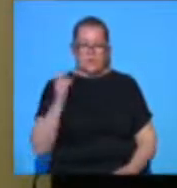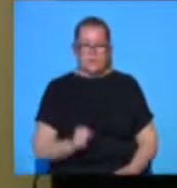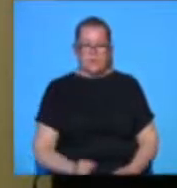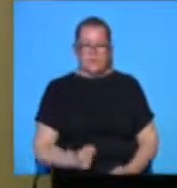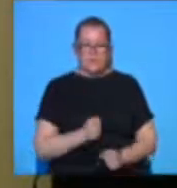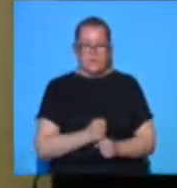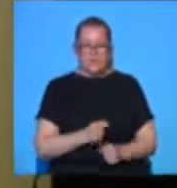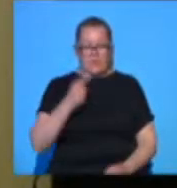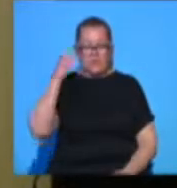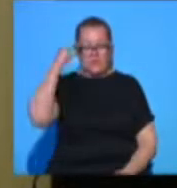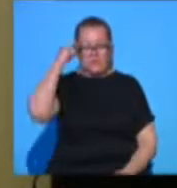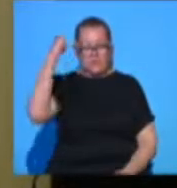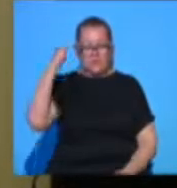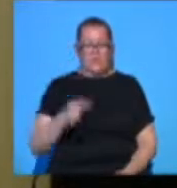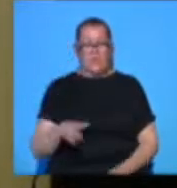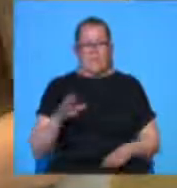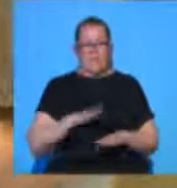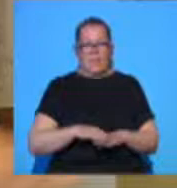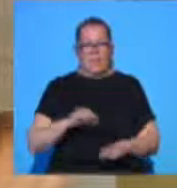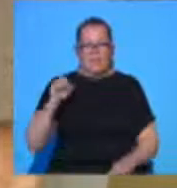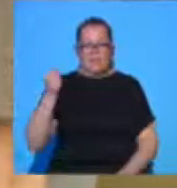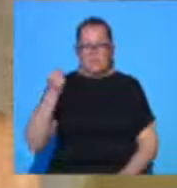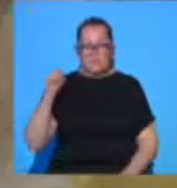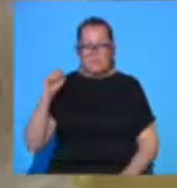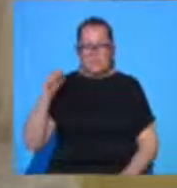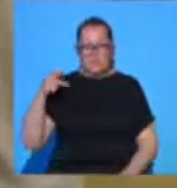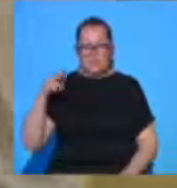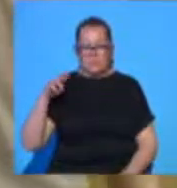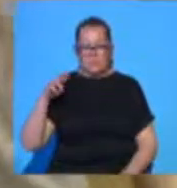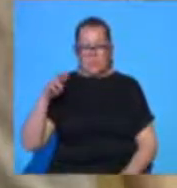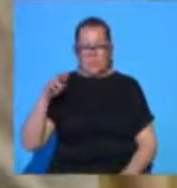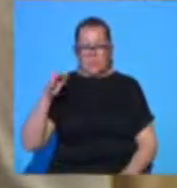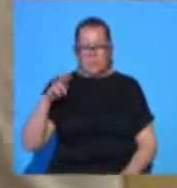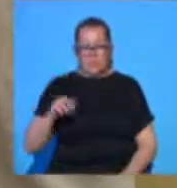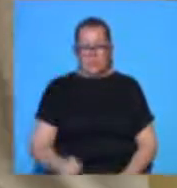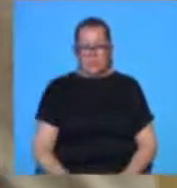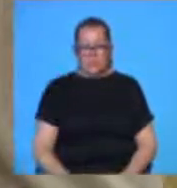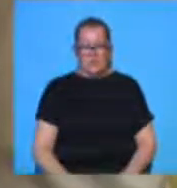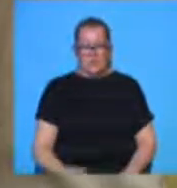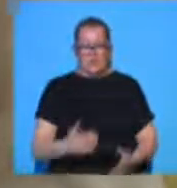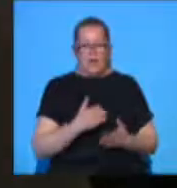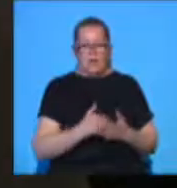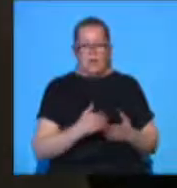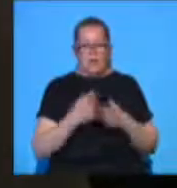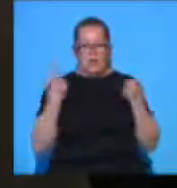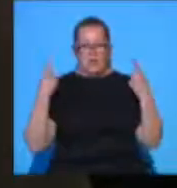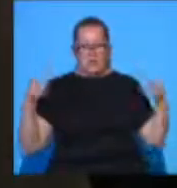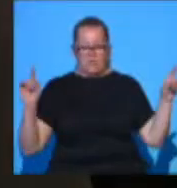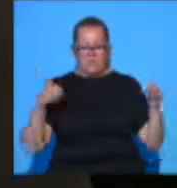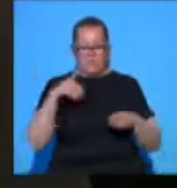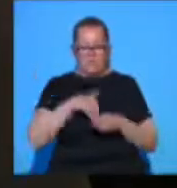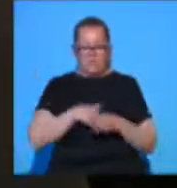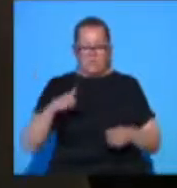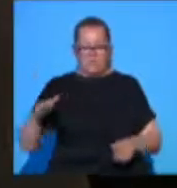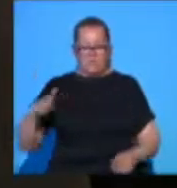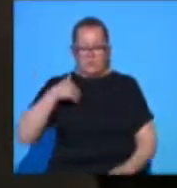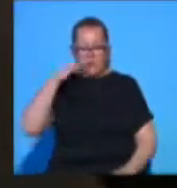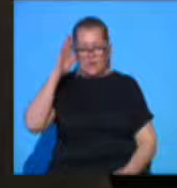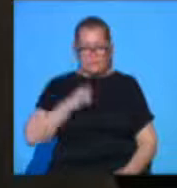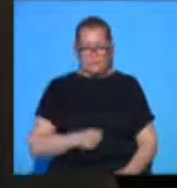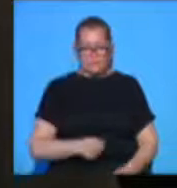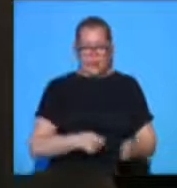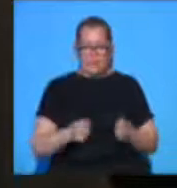mai cunoscut? Sigur că da, noi am pregătit în acest an evenimente care se vor desfășura zilnic în Piața Frații